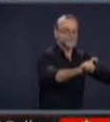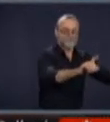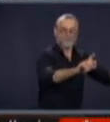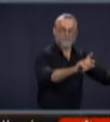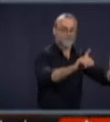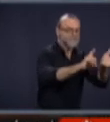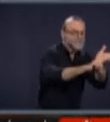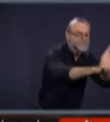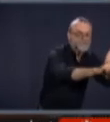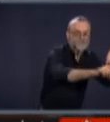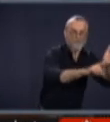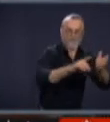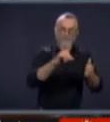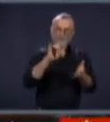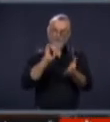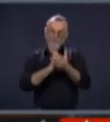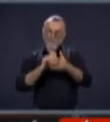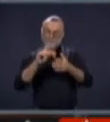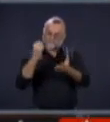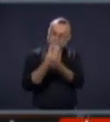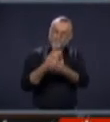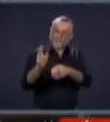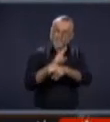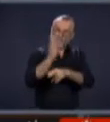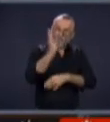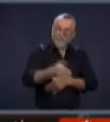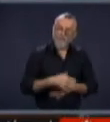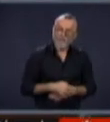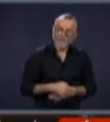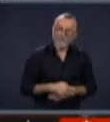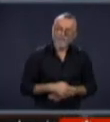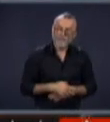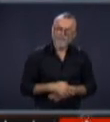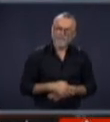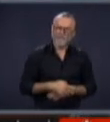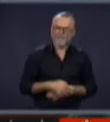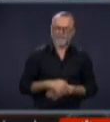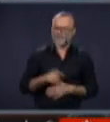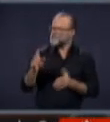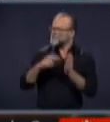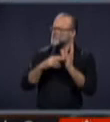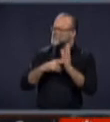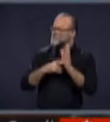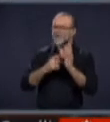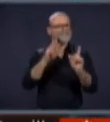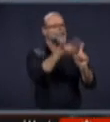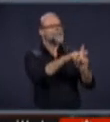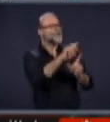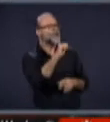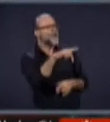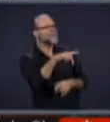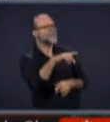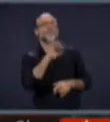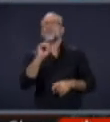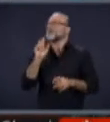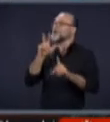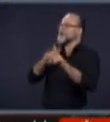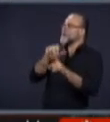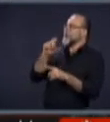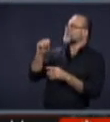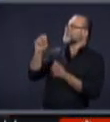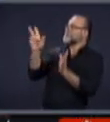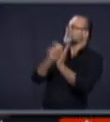d'utiliser COVID pour le retraçage des contacts? Vous parlez d'une application,